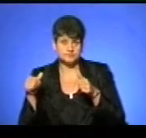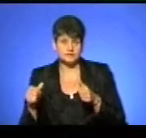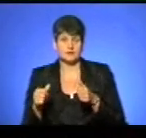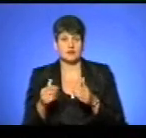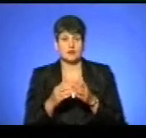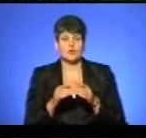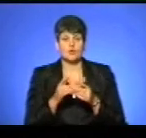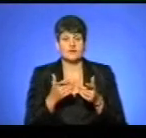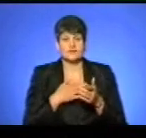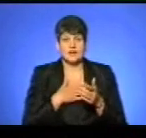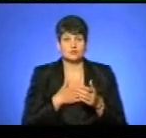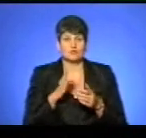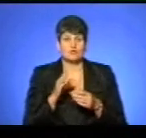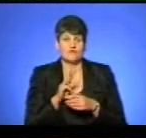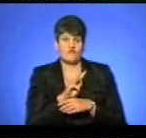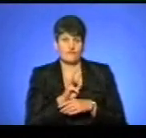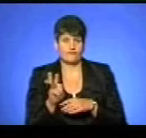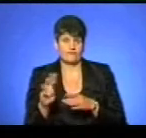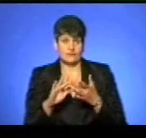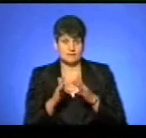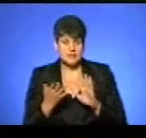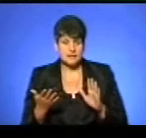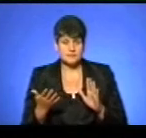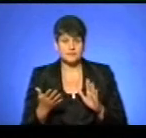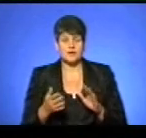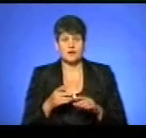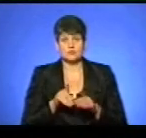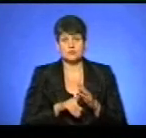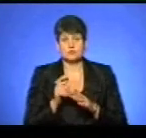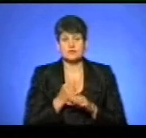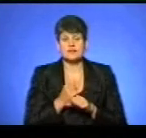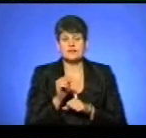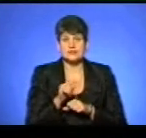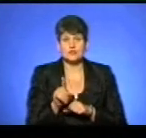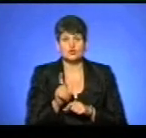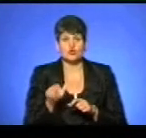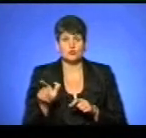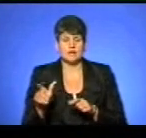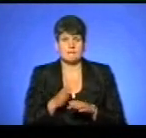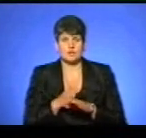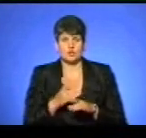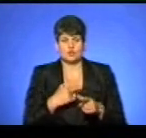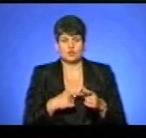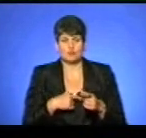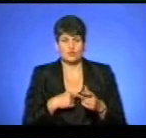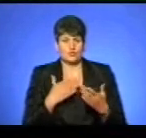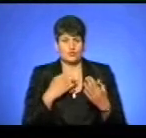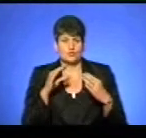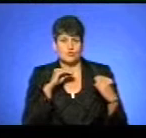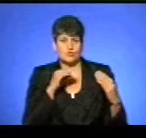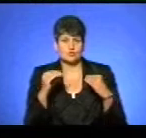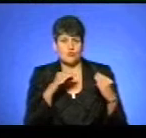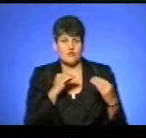нашому офіційному веб-сайті. Ну, я думаю, все ж таки спрацювало більше те, що люди між собою перемовляються, так,